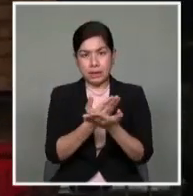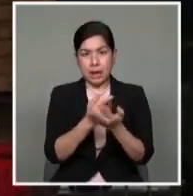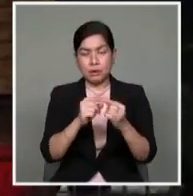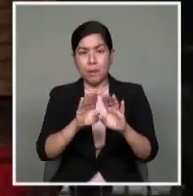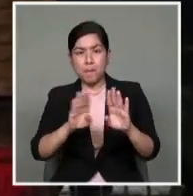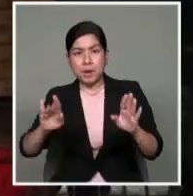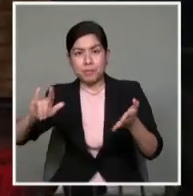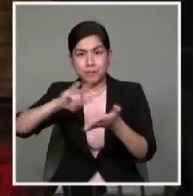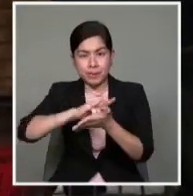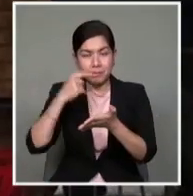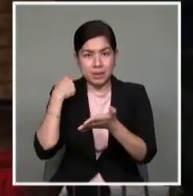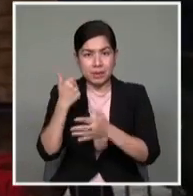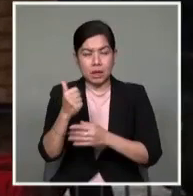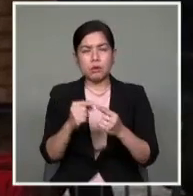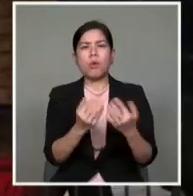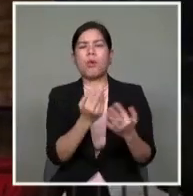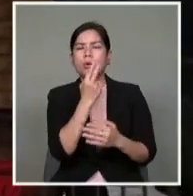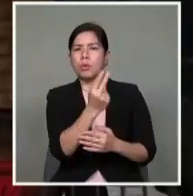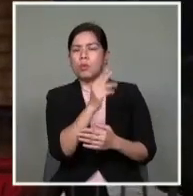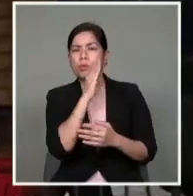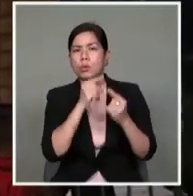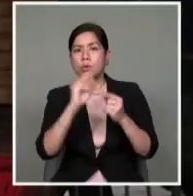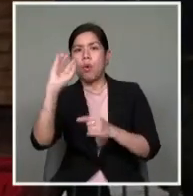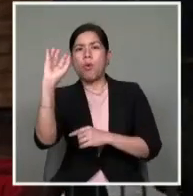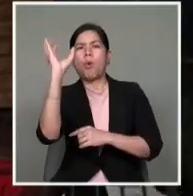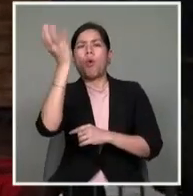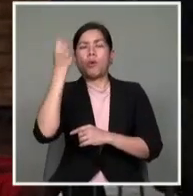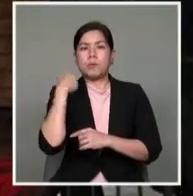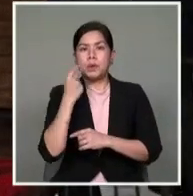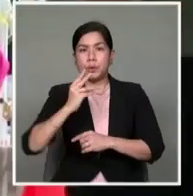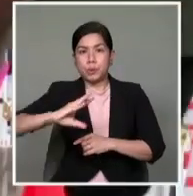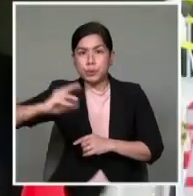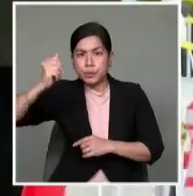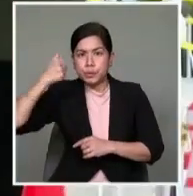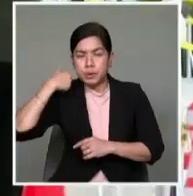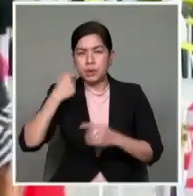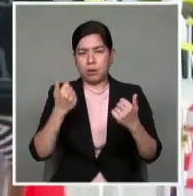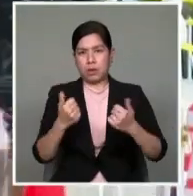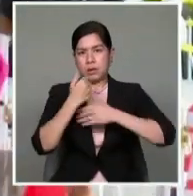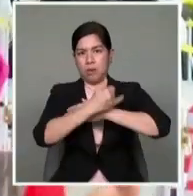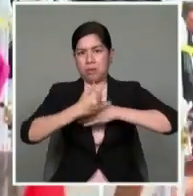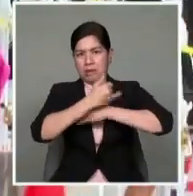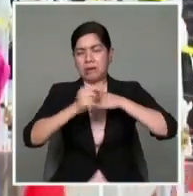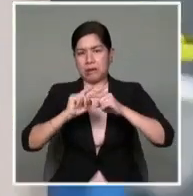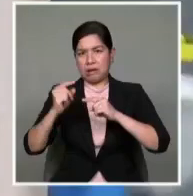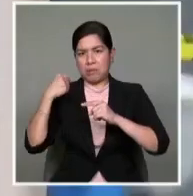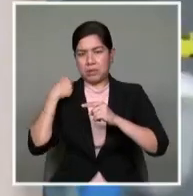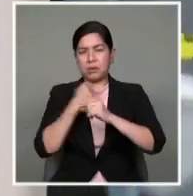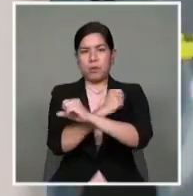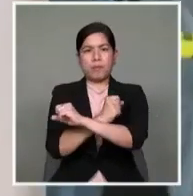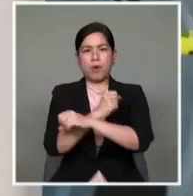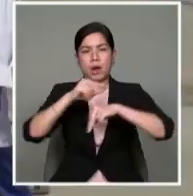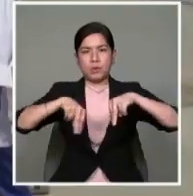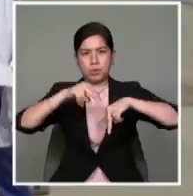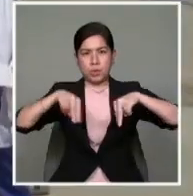ไหร่นั้นขึ้นอยู่กับสถานการณ์การระบาดทั่วโลกที่จะดีขึ้นประเทศต่างๆคุมการระบาดของประเทศตนเองได้ระยะหนึ่งแ